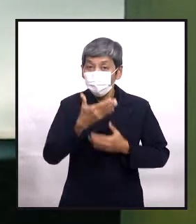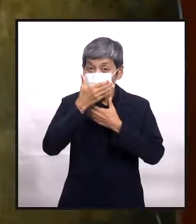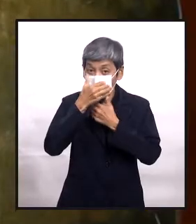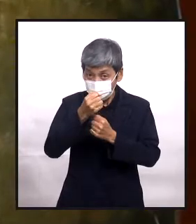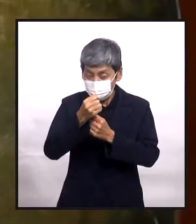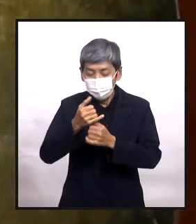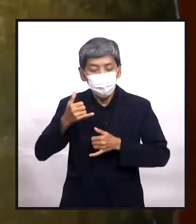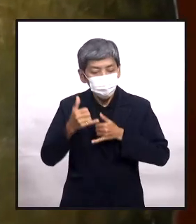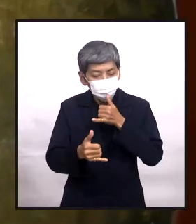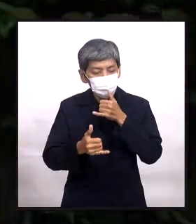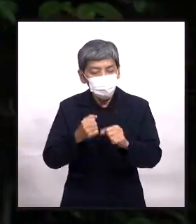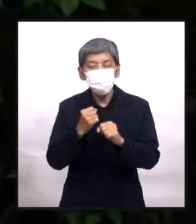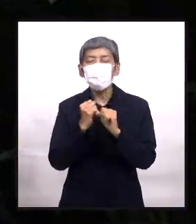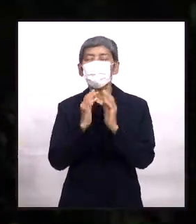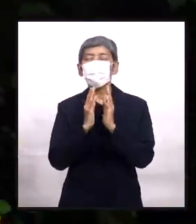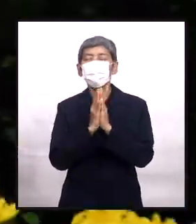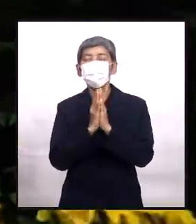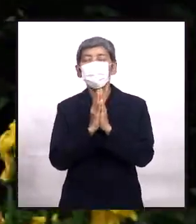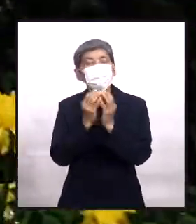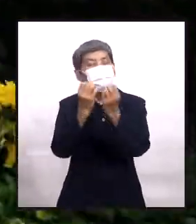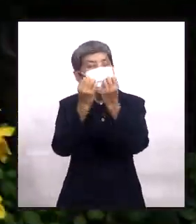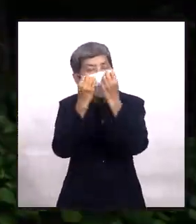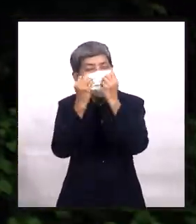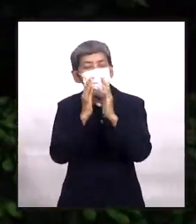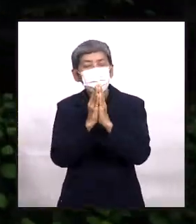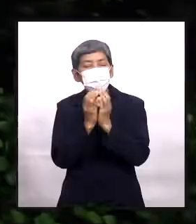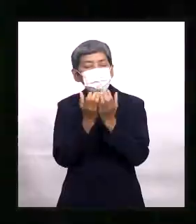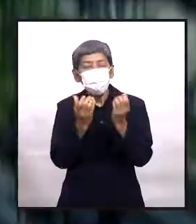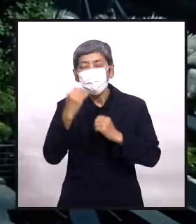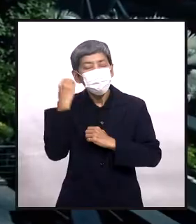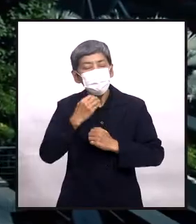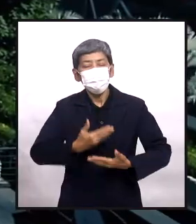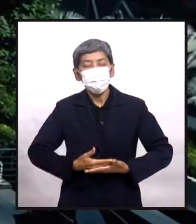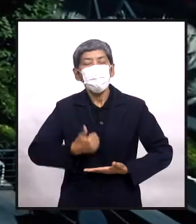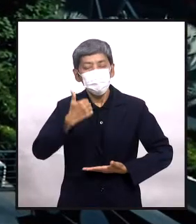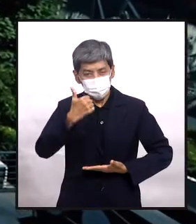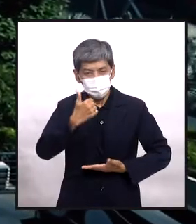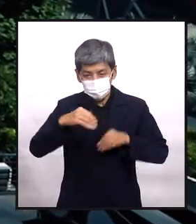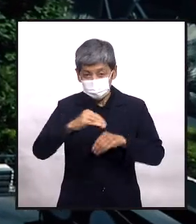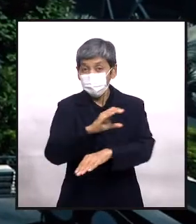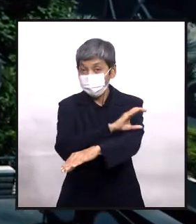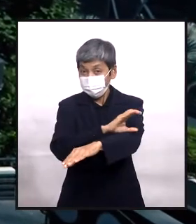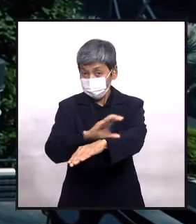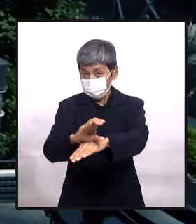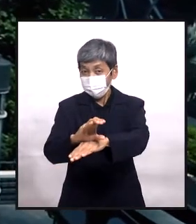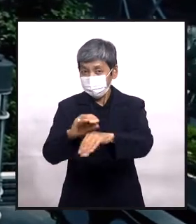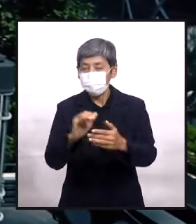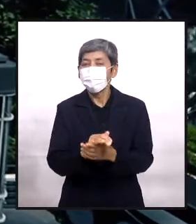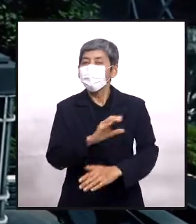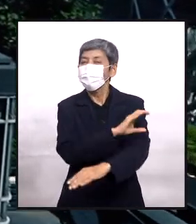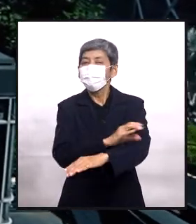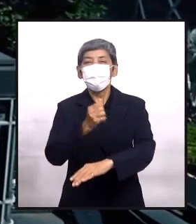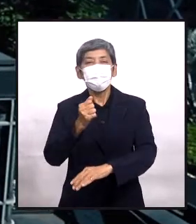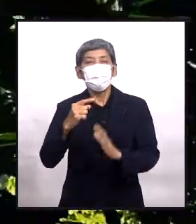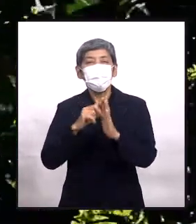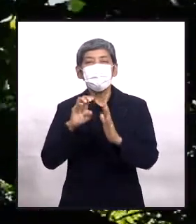สนใจมาร่วมทำบุญฟังธรรมและปฏิบัติธรรมได้ทุกวันค่ะตั้งอยู่ติดกับรถไฟฟ้า BTS สถานี